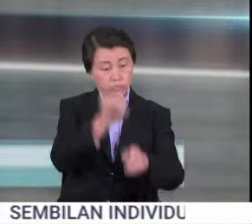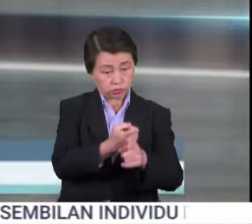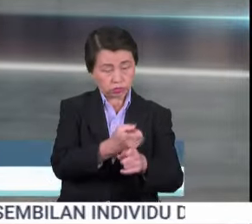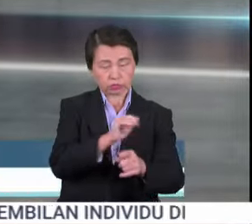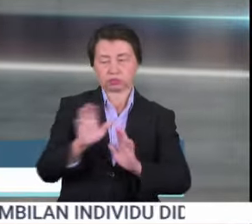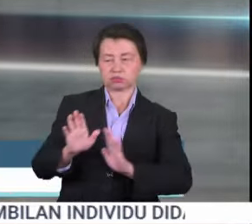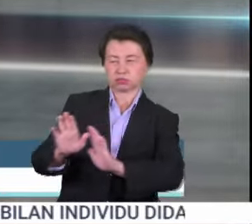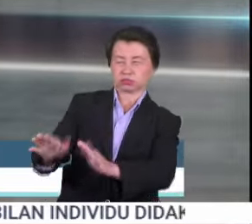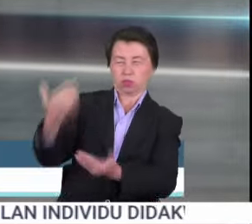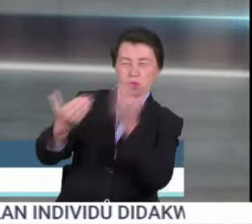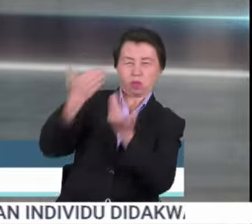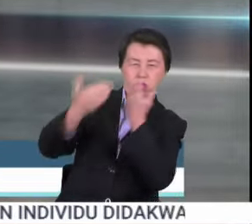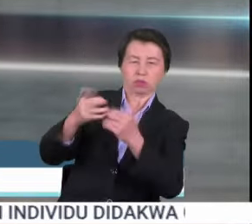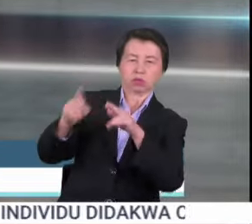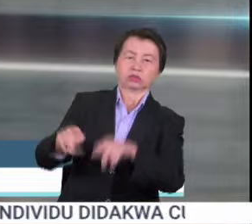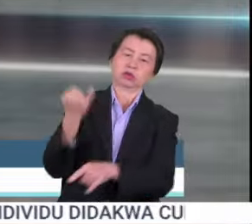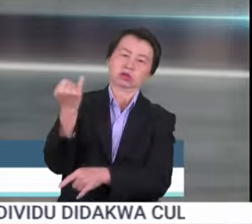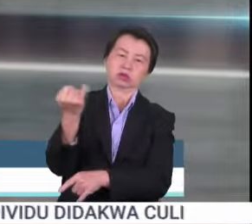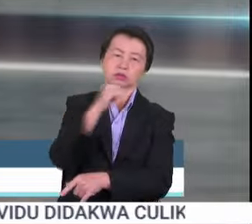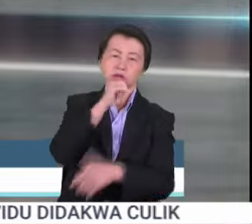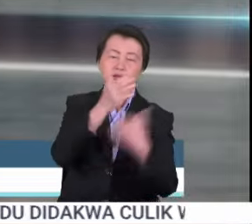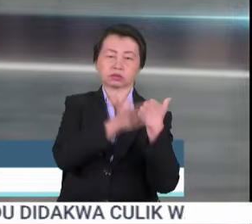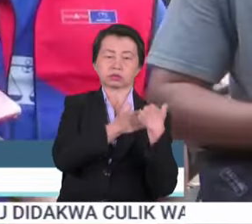dan menolak Tuhan